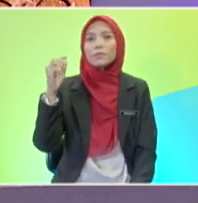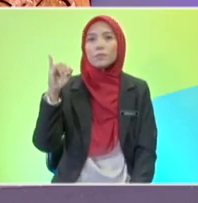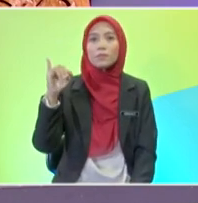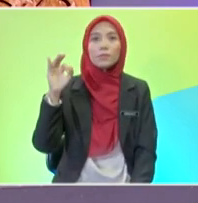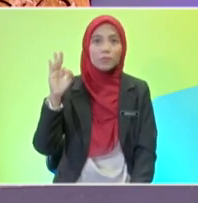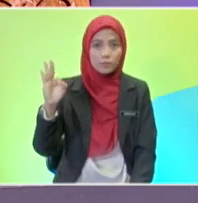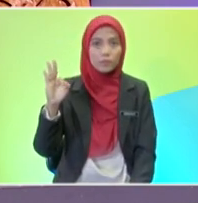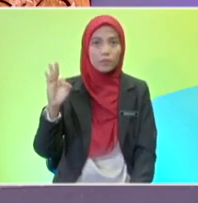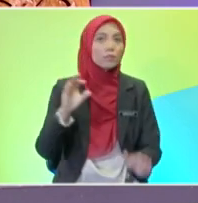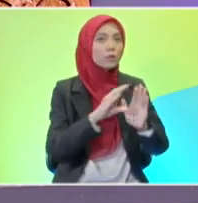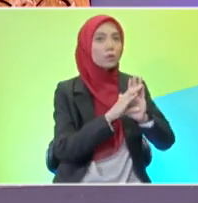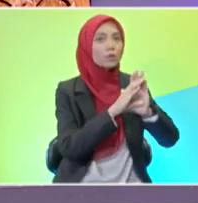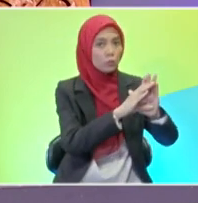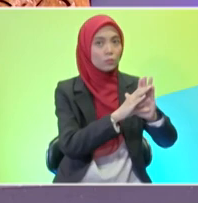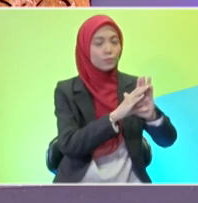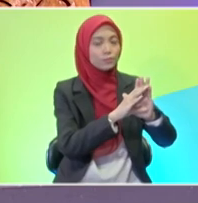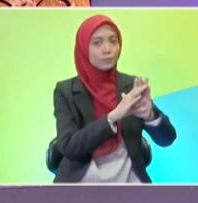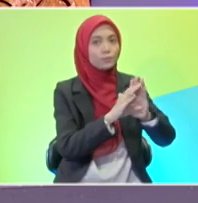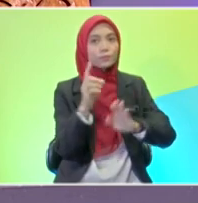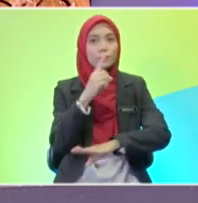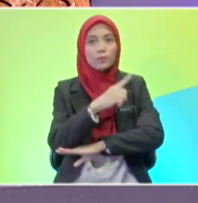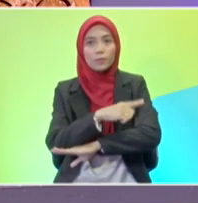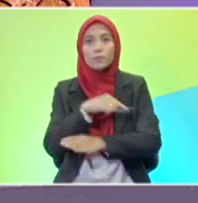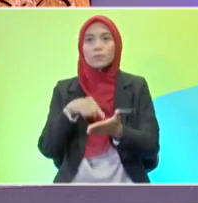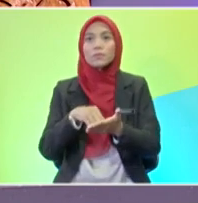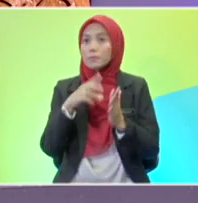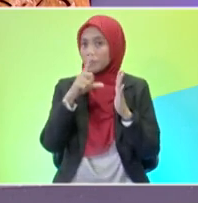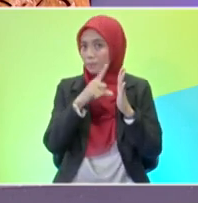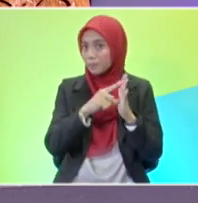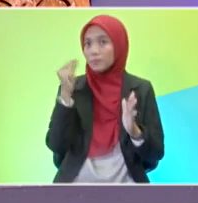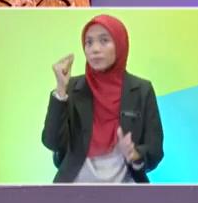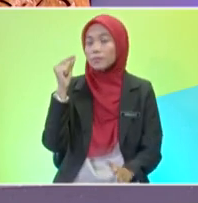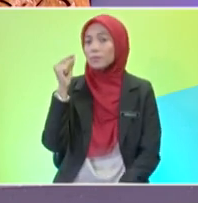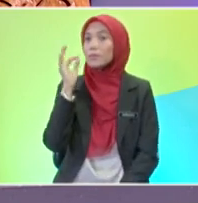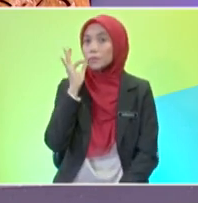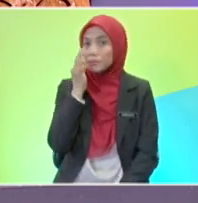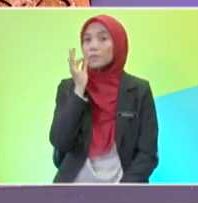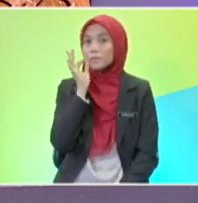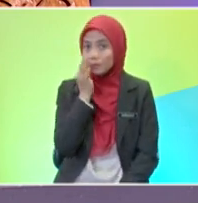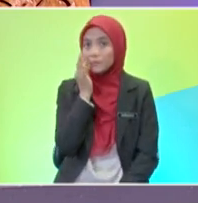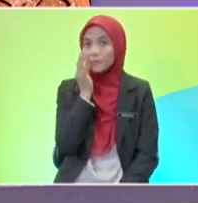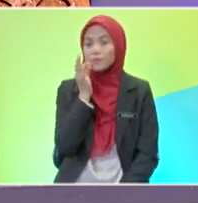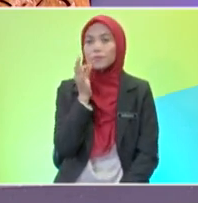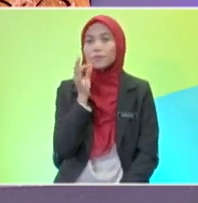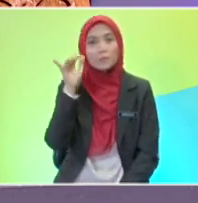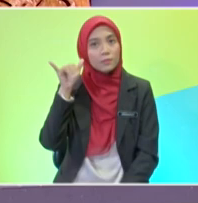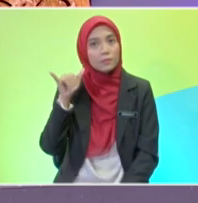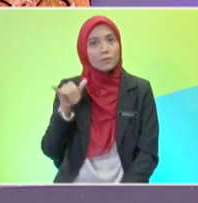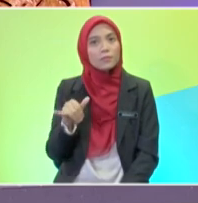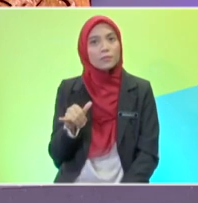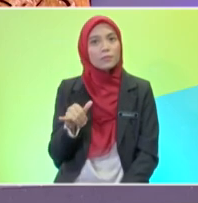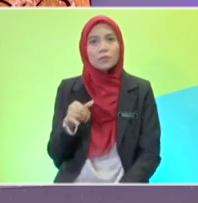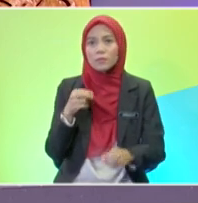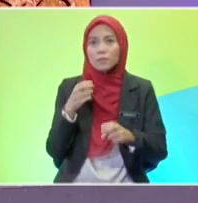contohnya oke Hari ini dia pilih buah-buahan nah oke Cikgu lebih gemuk kepada buah-buahan yang agak